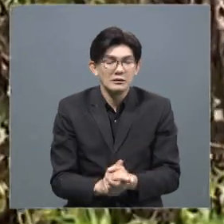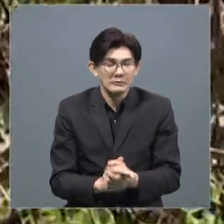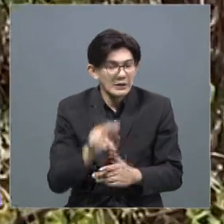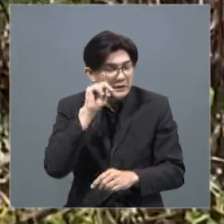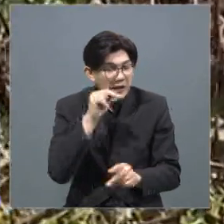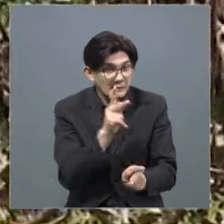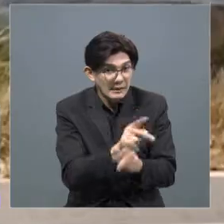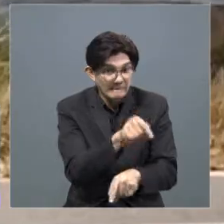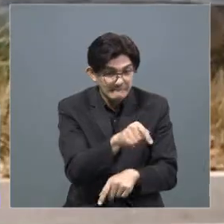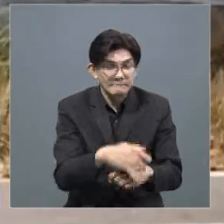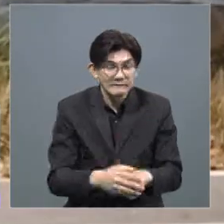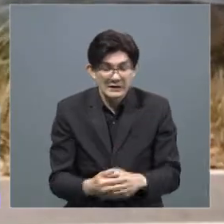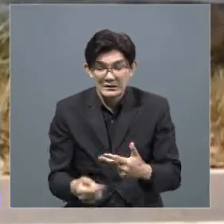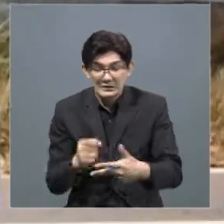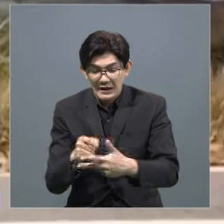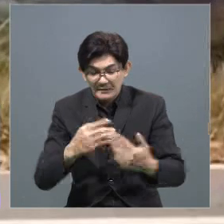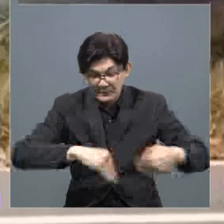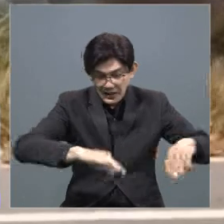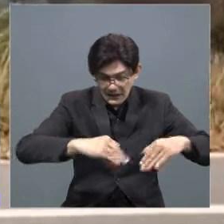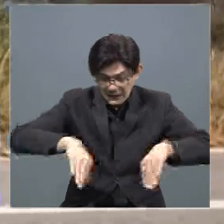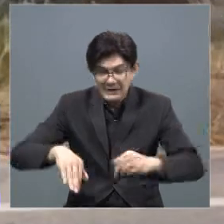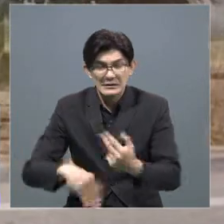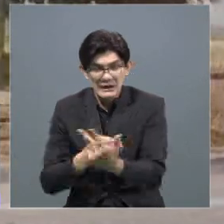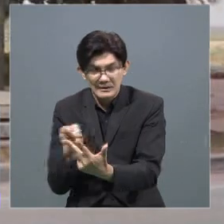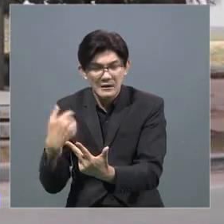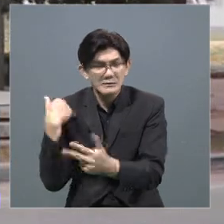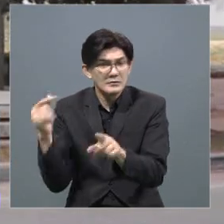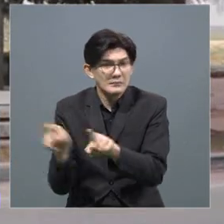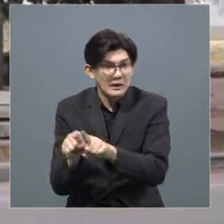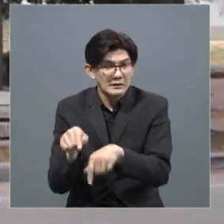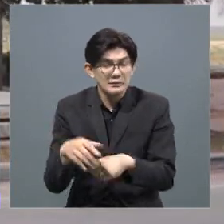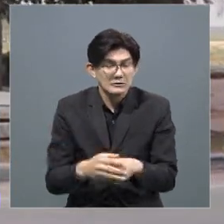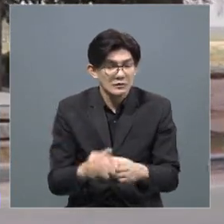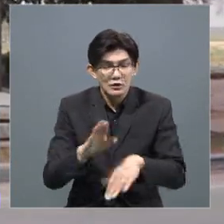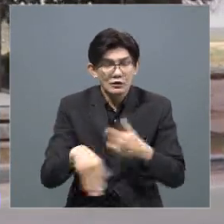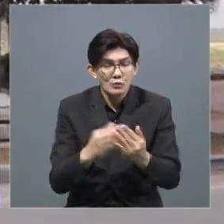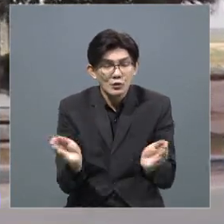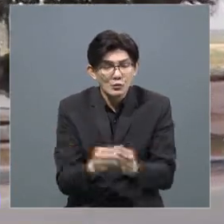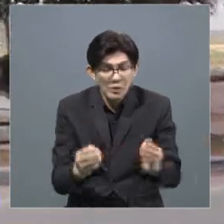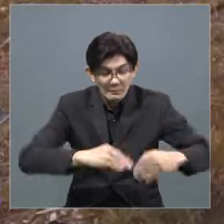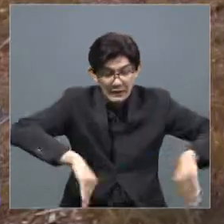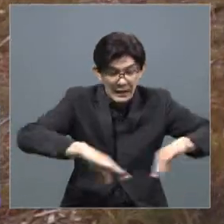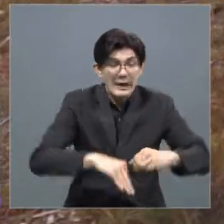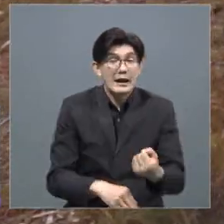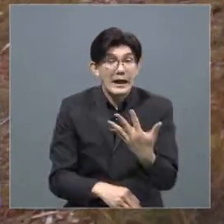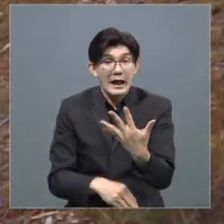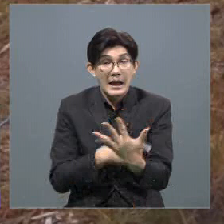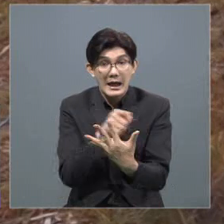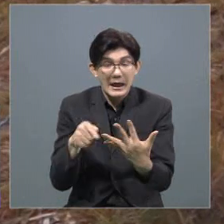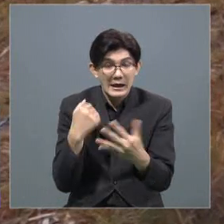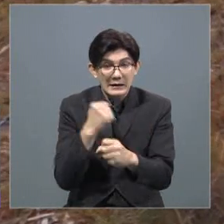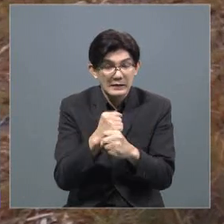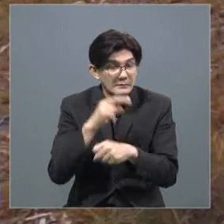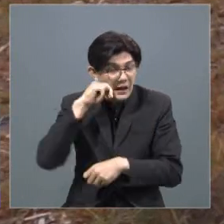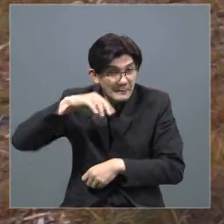อีก 3จุดก็จะมีอ่างเก็บน้ำหนองกลางดงห้วยขุนจิตแล้วก็ห้วยสะพาน 5อ่างเนี้ยเป็นน้ำดิบที่ใช้ผลิตน้ำ